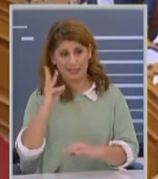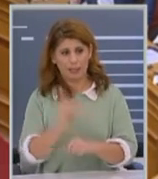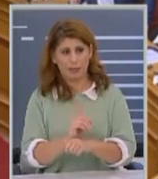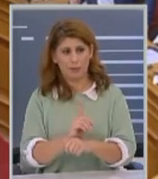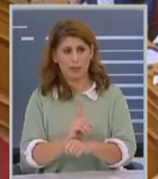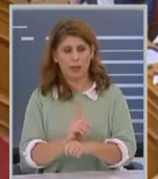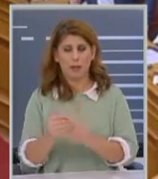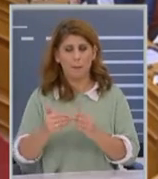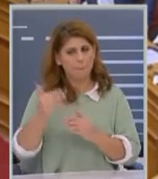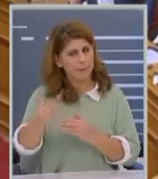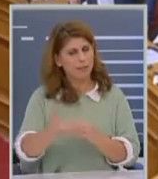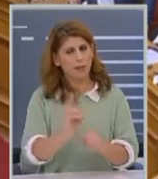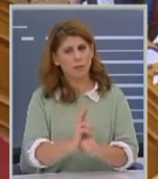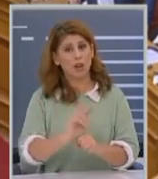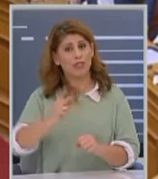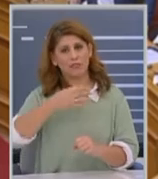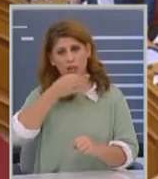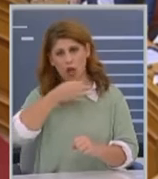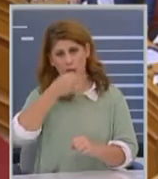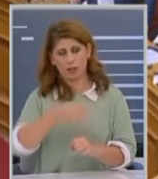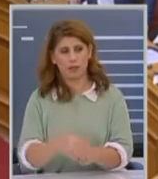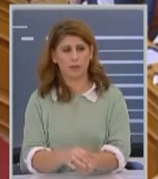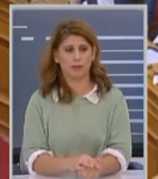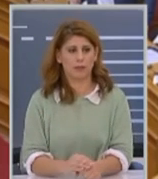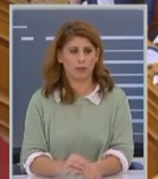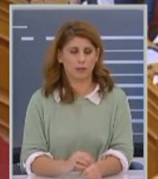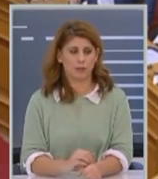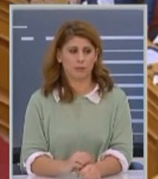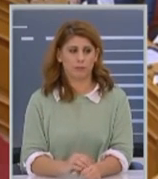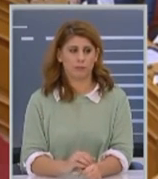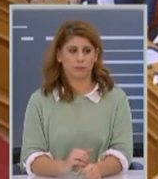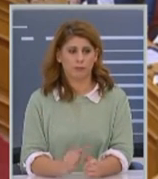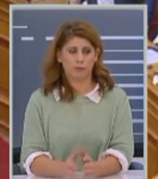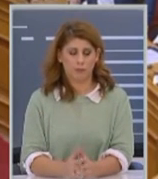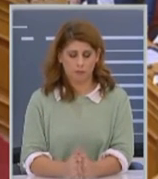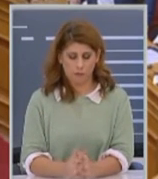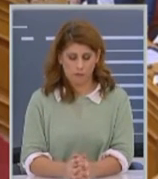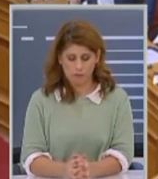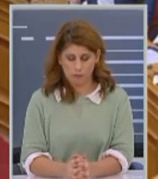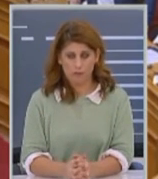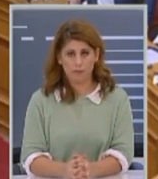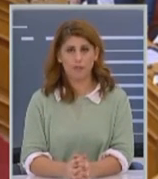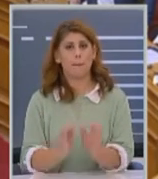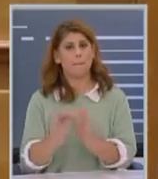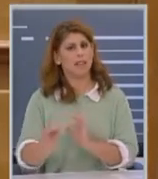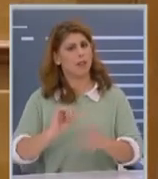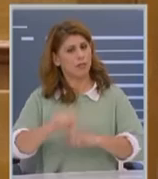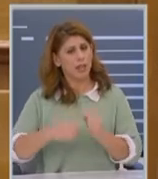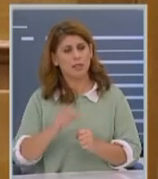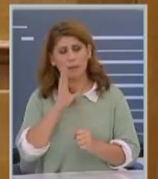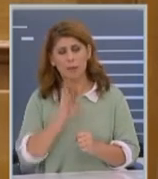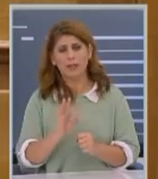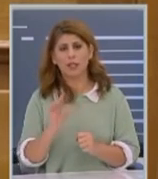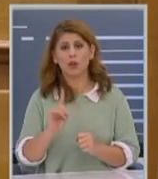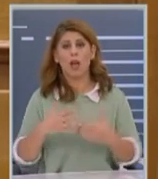και τα υπόλοιπα στη δευτερομαλία συμμαζέψτε. Κύριε Πρόεδρε, μέτρα και δράσεις που πραγματικά είναι όχι